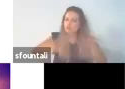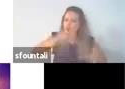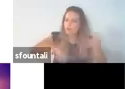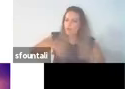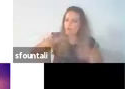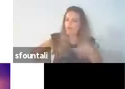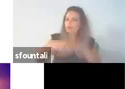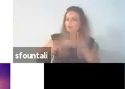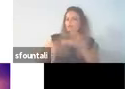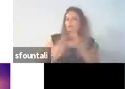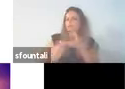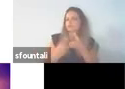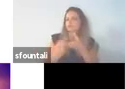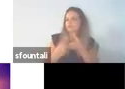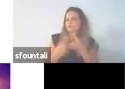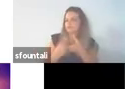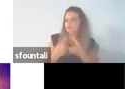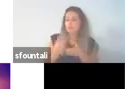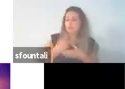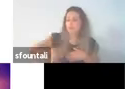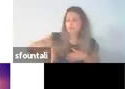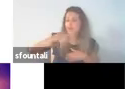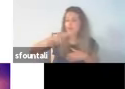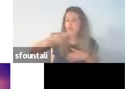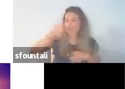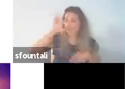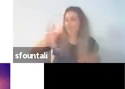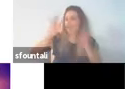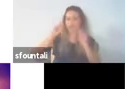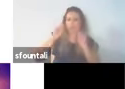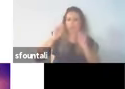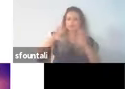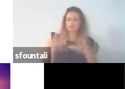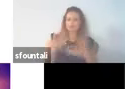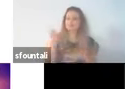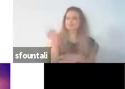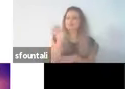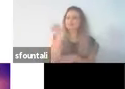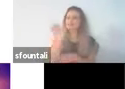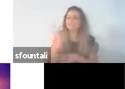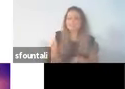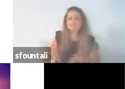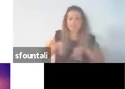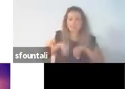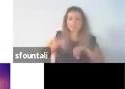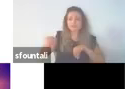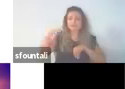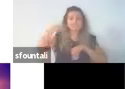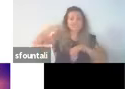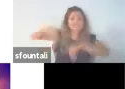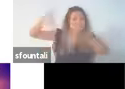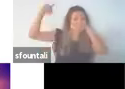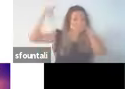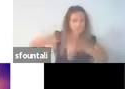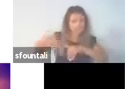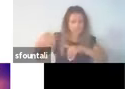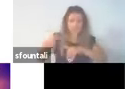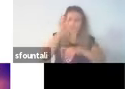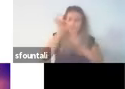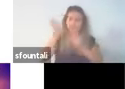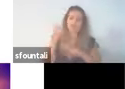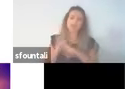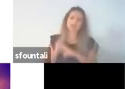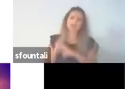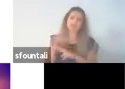Όλοι και όλες θα κερδίσουμε αν η συνένεση γίνει σεβαστή και αποκτήσει πραγματική αξία. And this